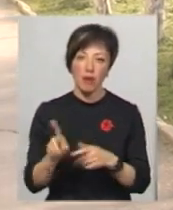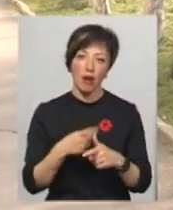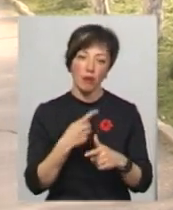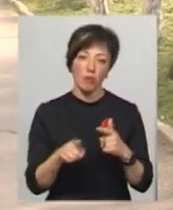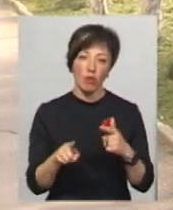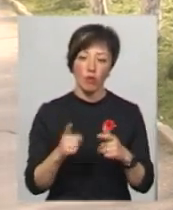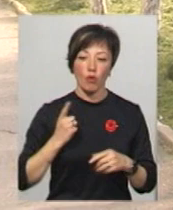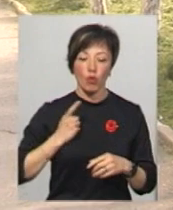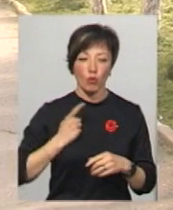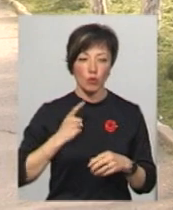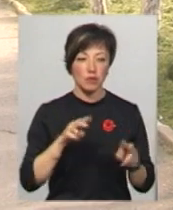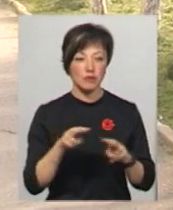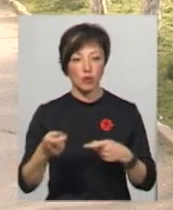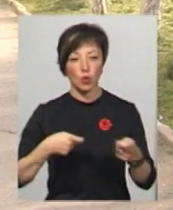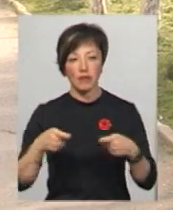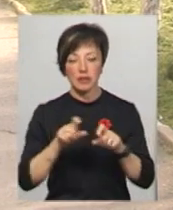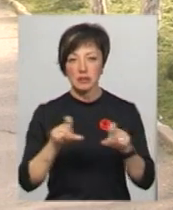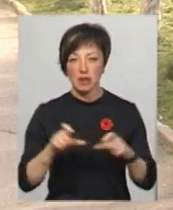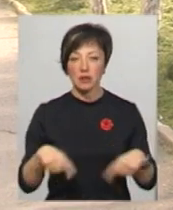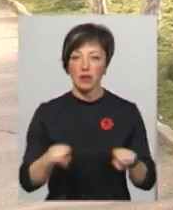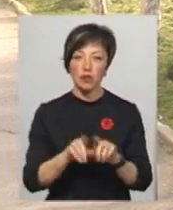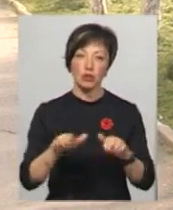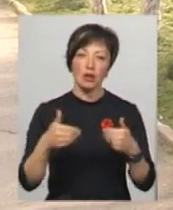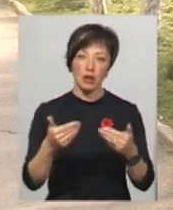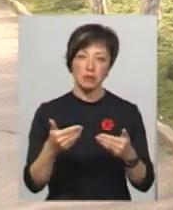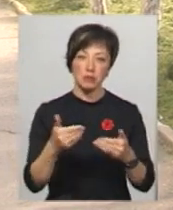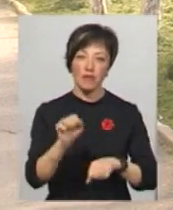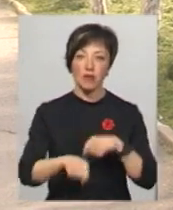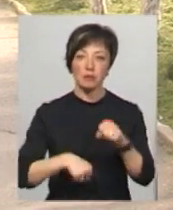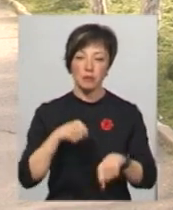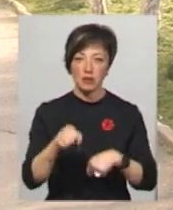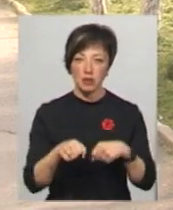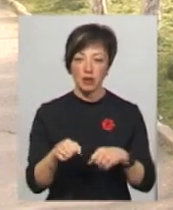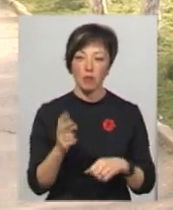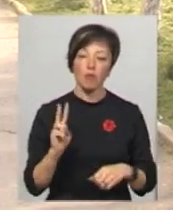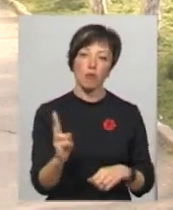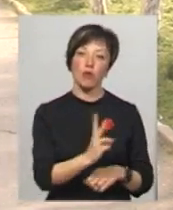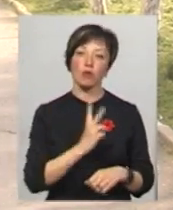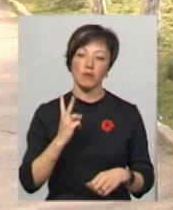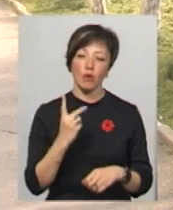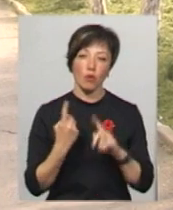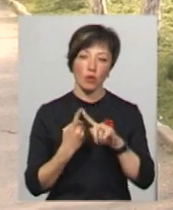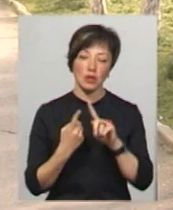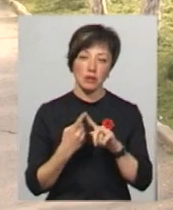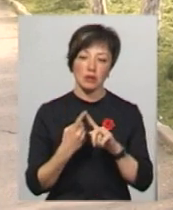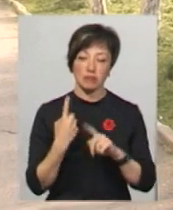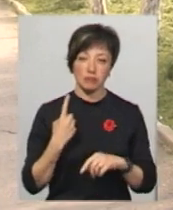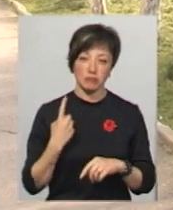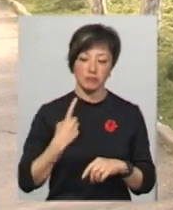наглядом охоронців торгівельних закладів. Також радимо їздити на велосипедах подвоє, щоб один хтось міг контролювати